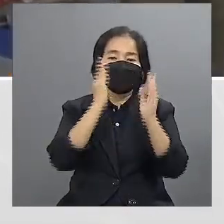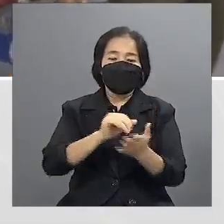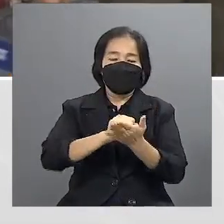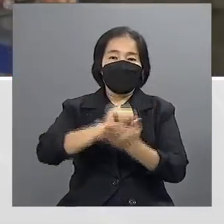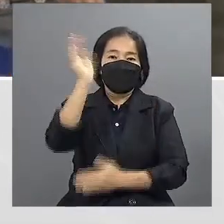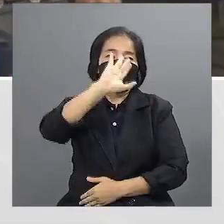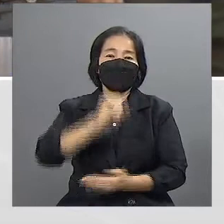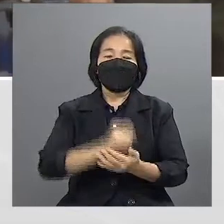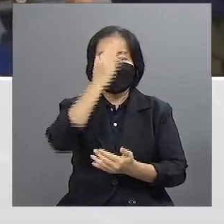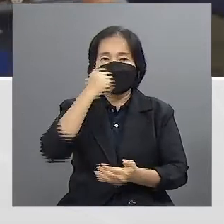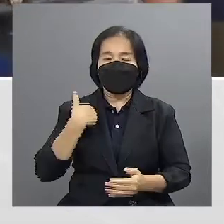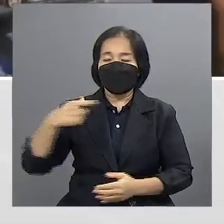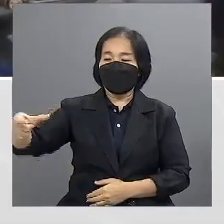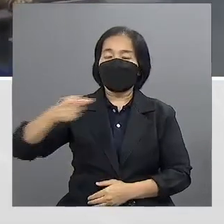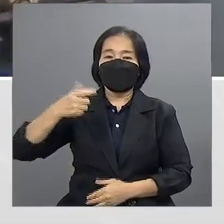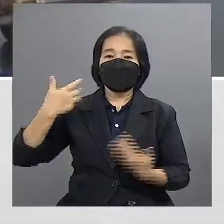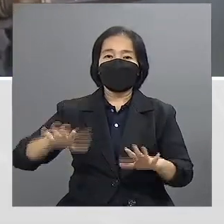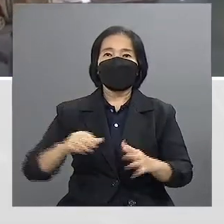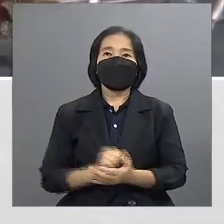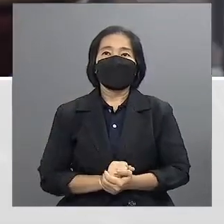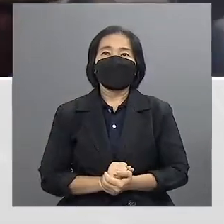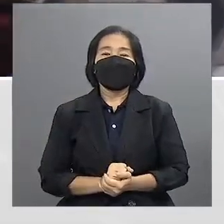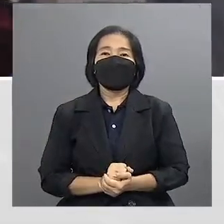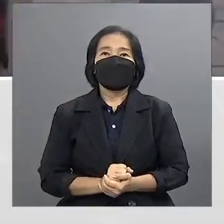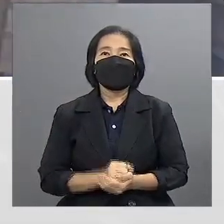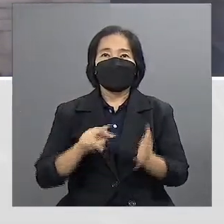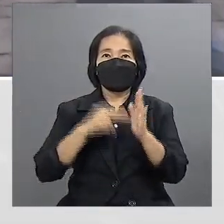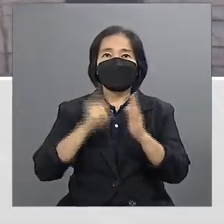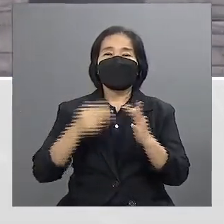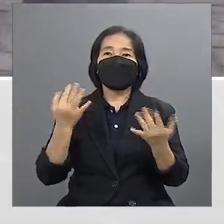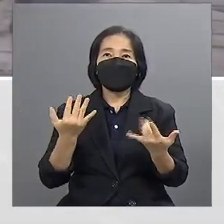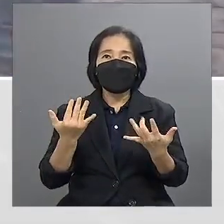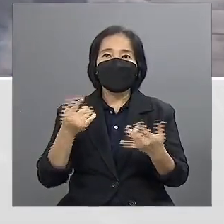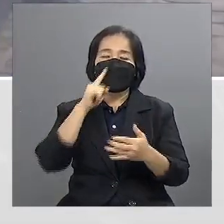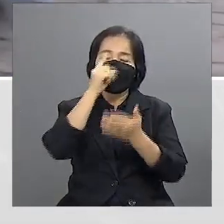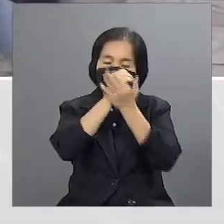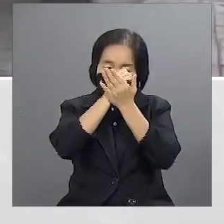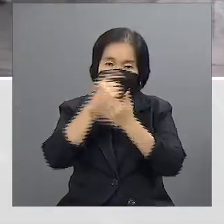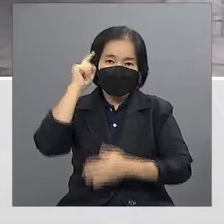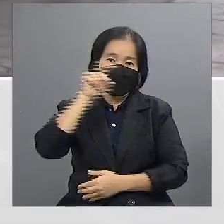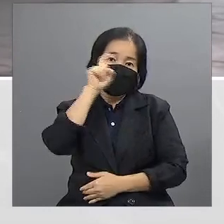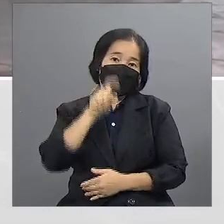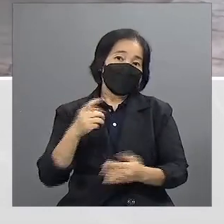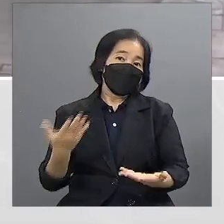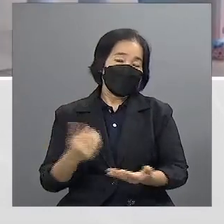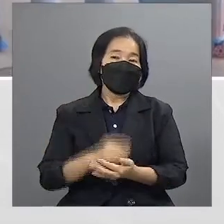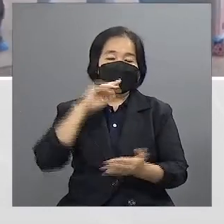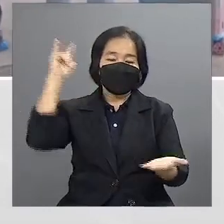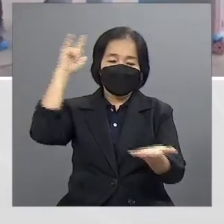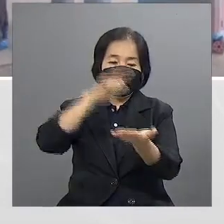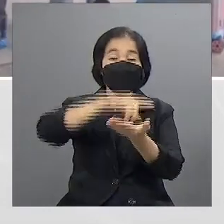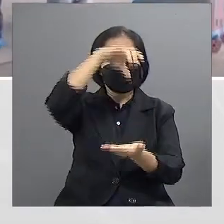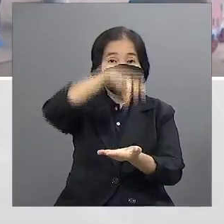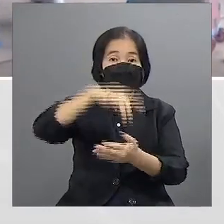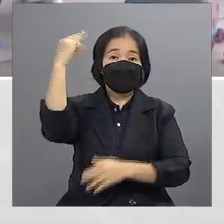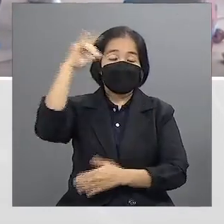swap PCR taste ก็ตองรอผลซึ่เรายงไม่รู้ว่าผลทออกมาบวกหอลกเพรนั้นเราตองถือวเขา